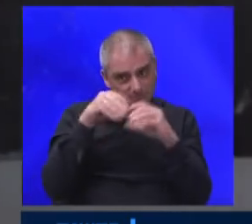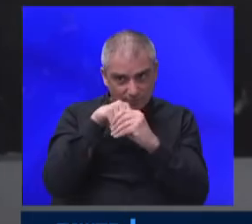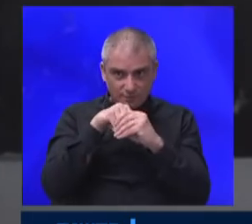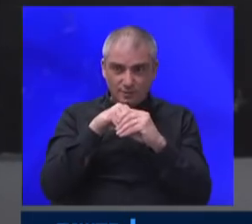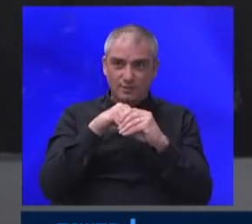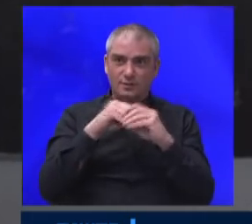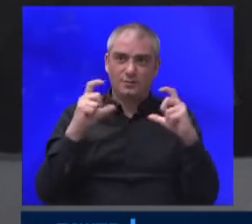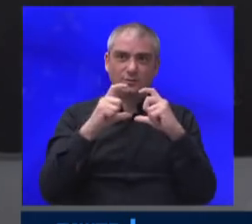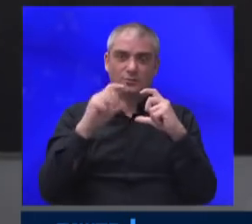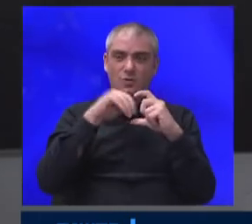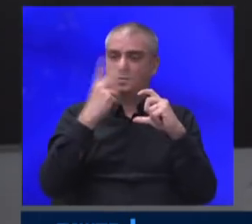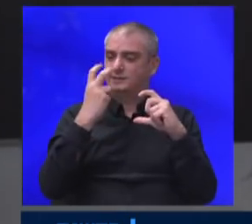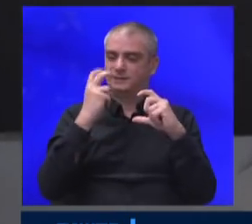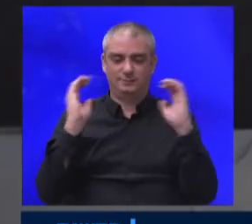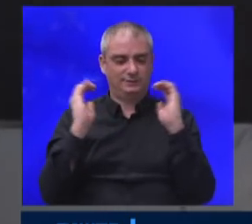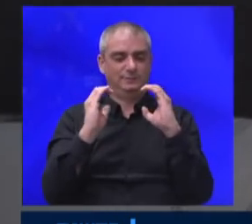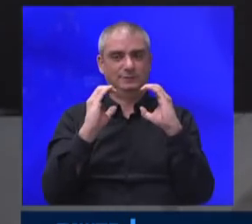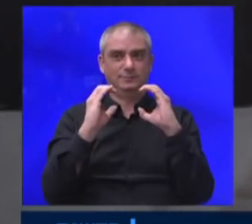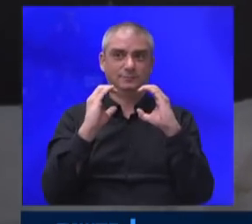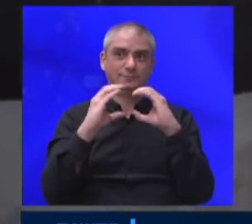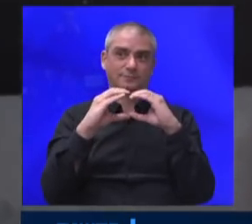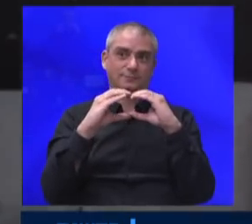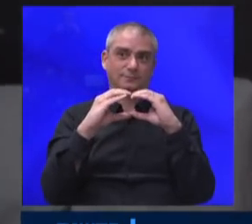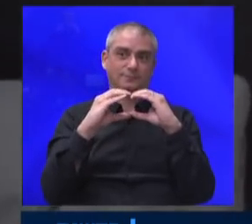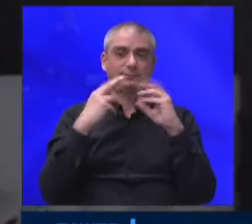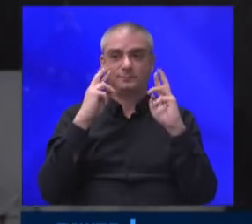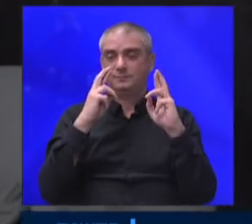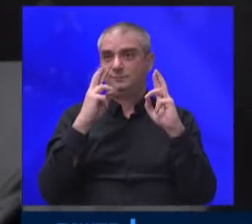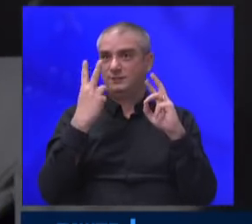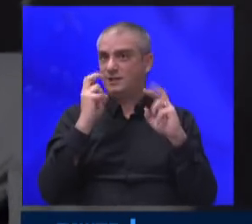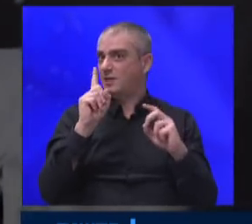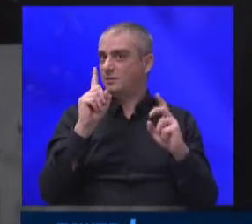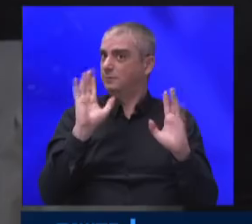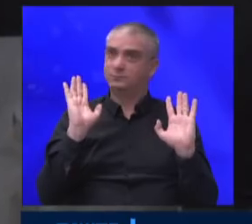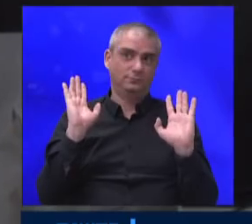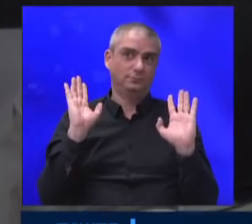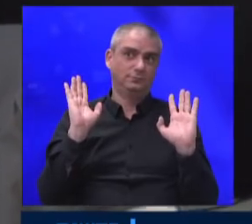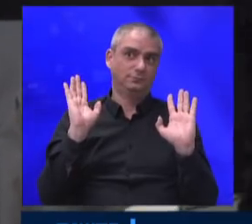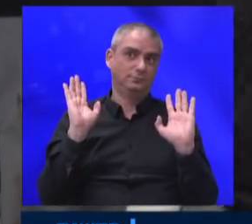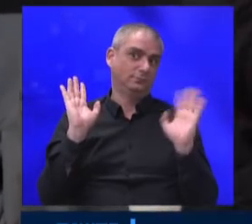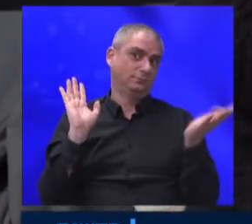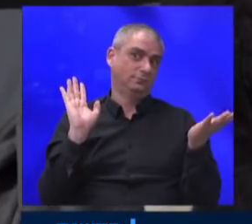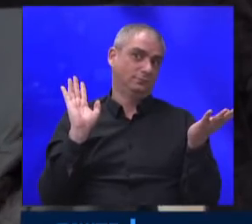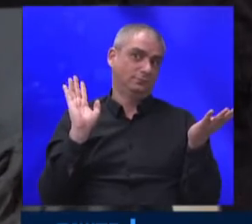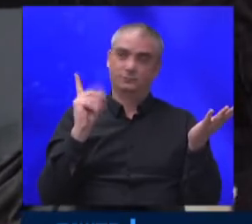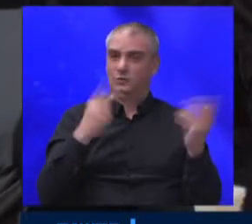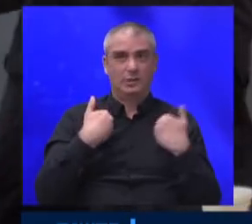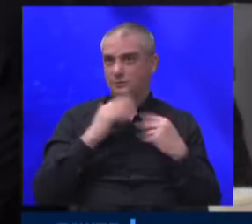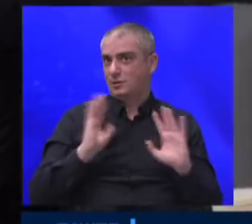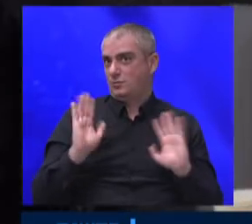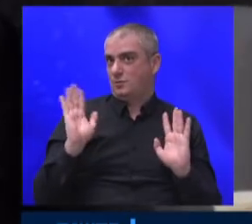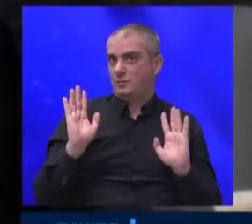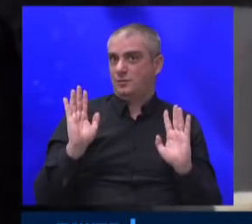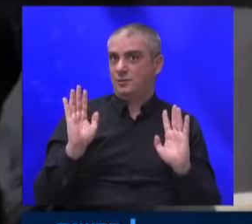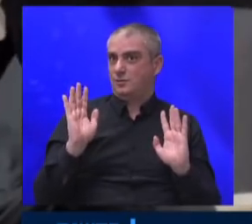בתוך 2020, ונקווה ש-21. כן, ואז לא יצטרכו אותנו.